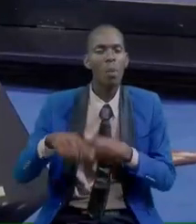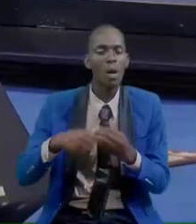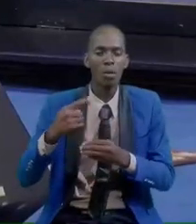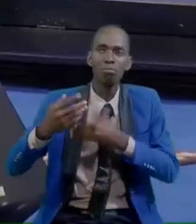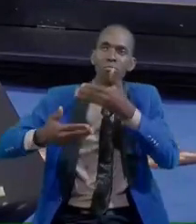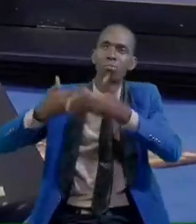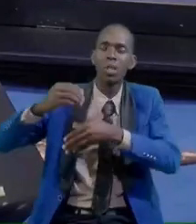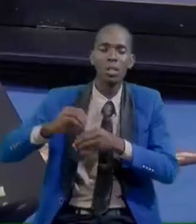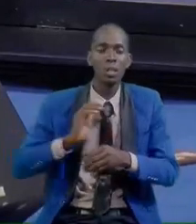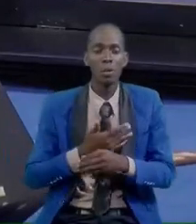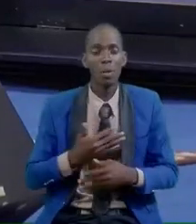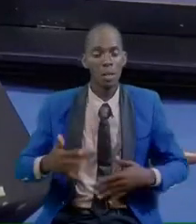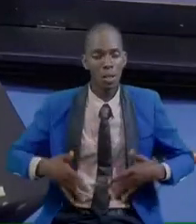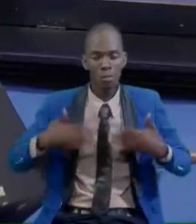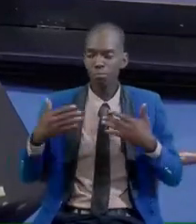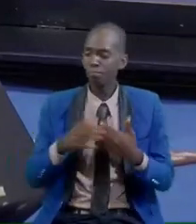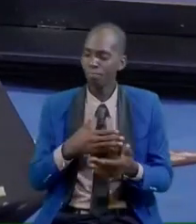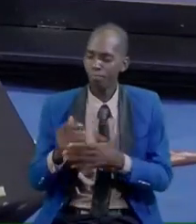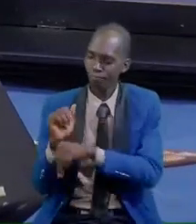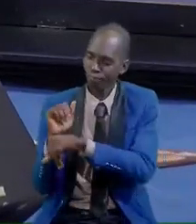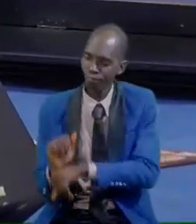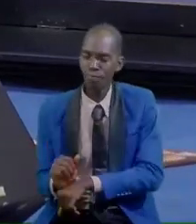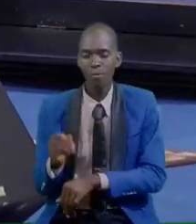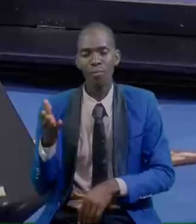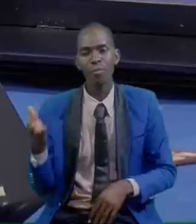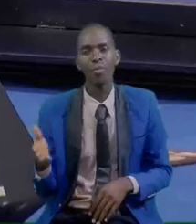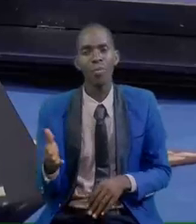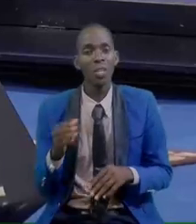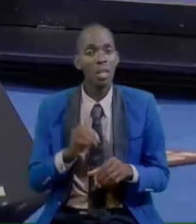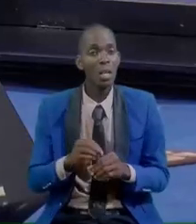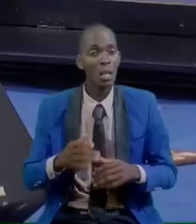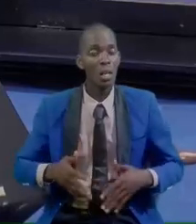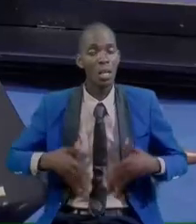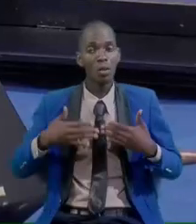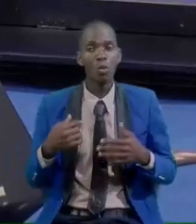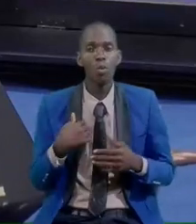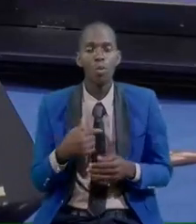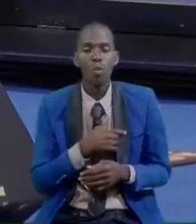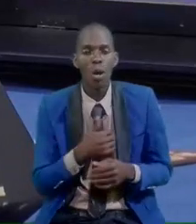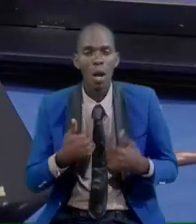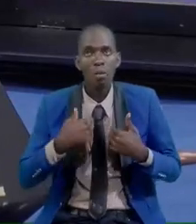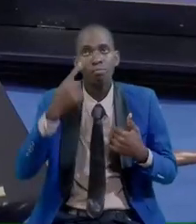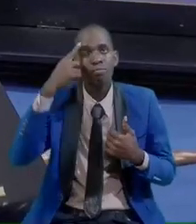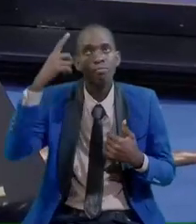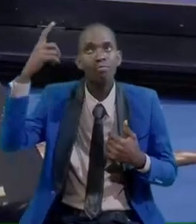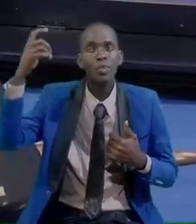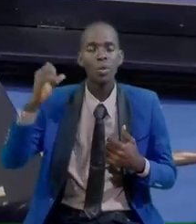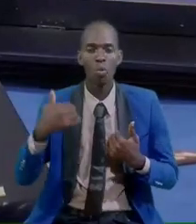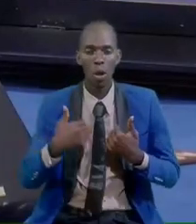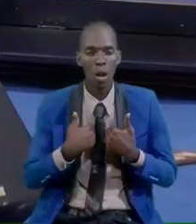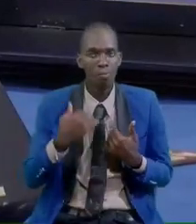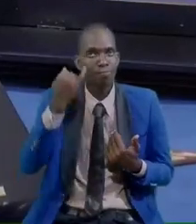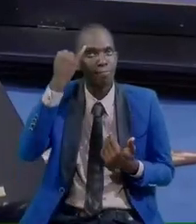en sécurité. Garde-les cachés dans la vie. Nous avons des rêves, nous avons des intentions.